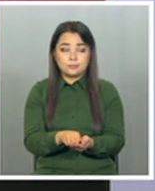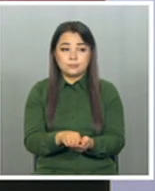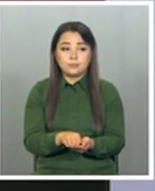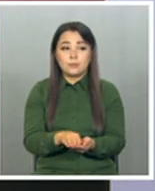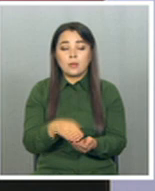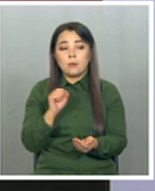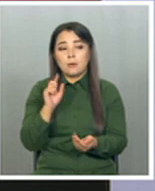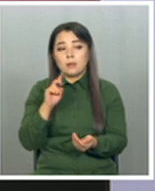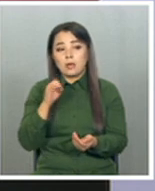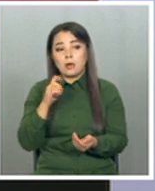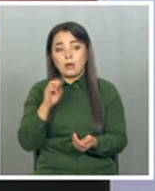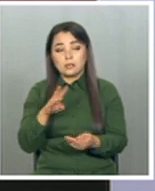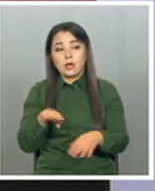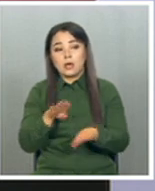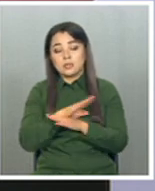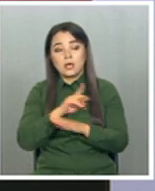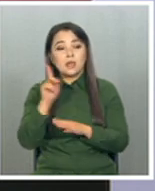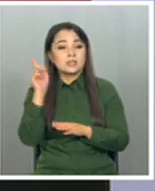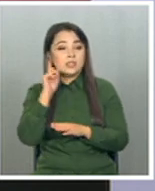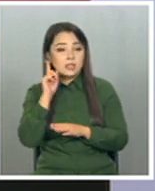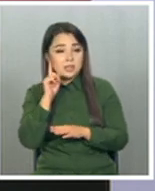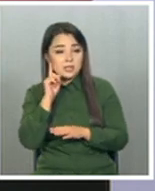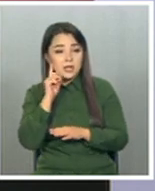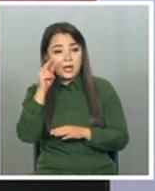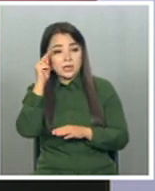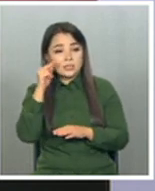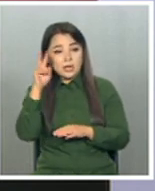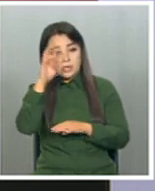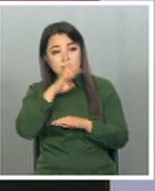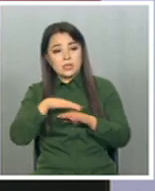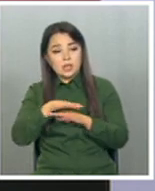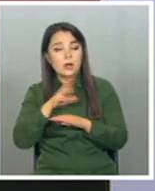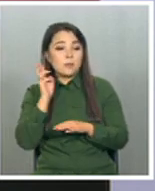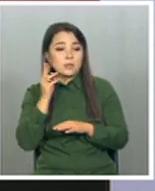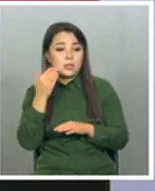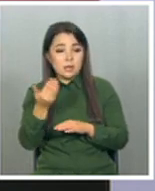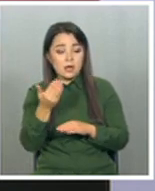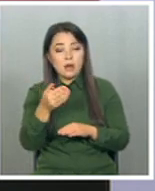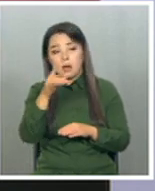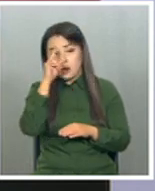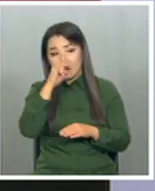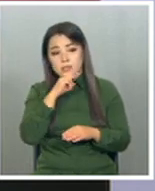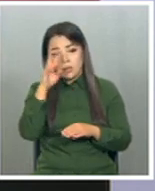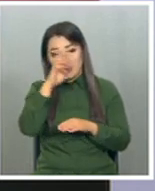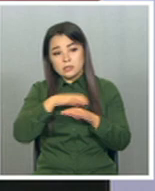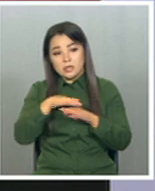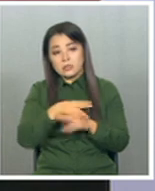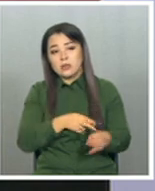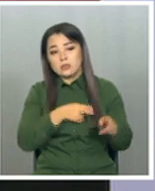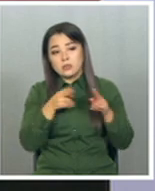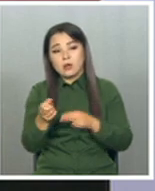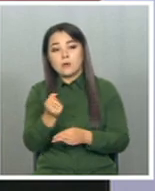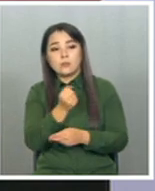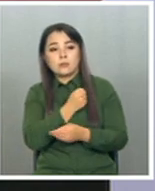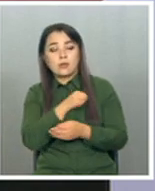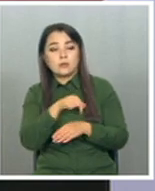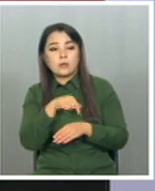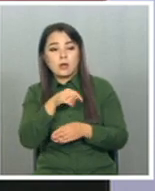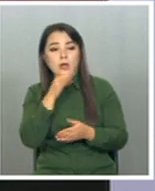Абылай хан қайтыс болған естіген Қытай елшілері Қазақ еліне келіп көңіл айтты.